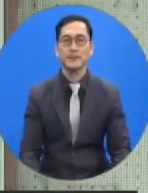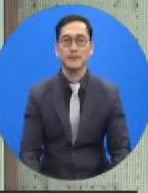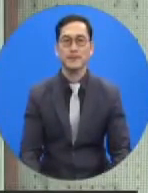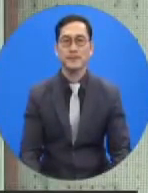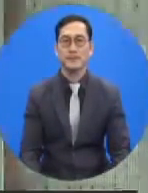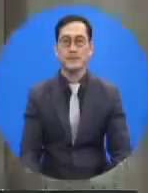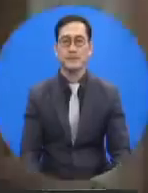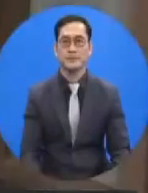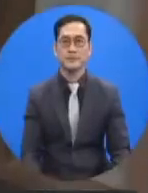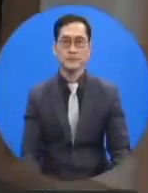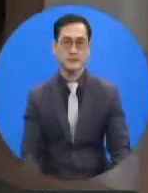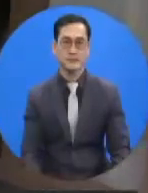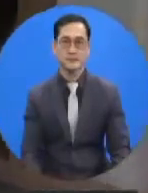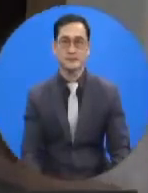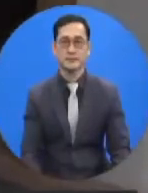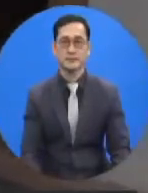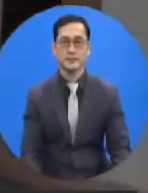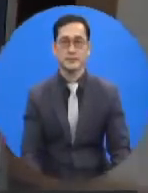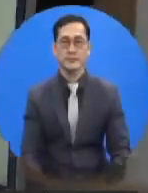전해드리겠습니다.